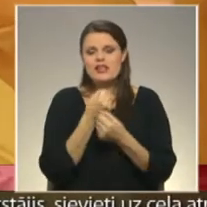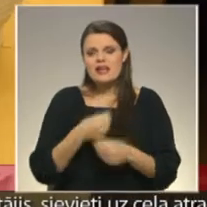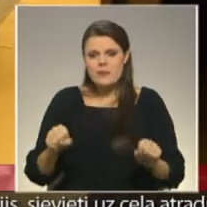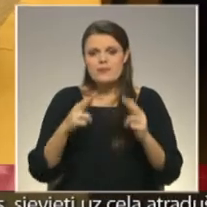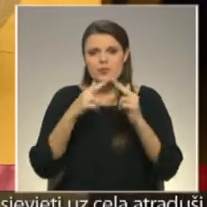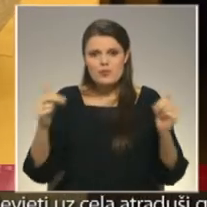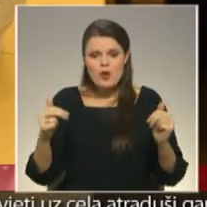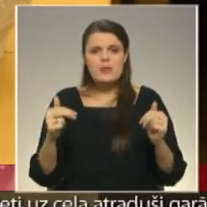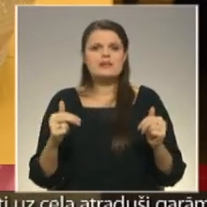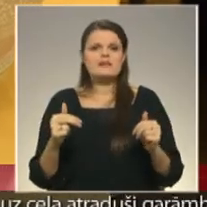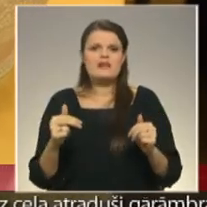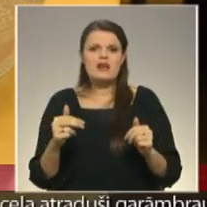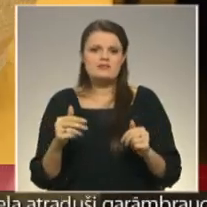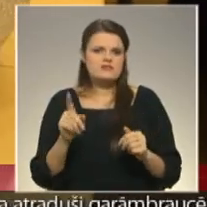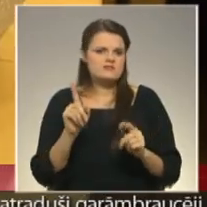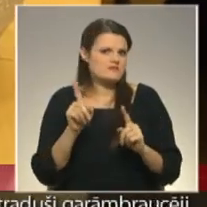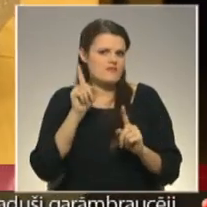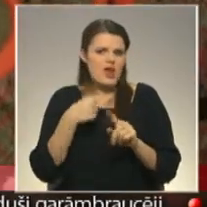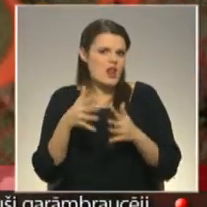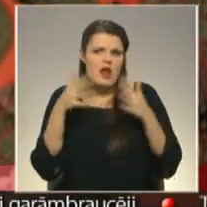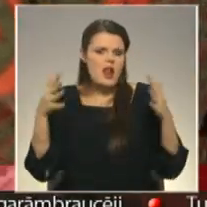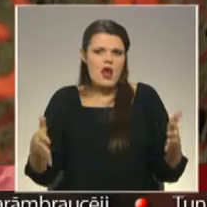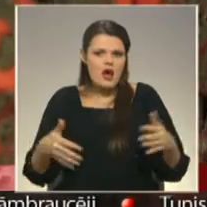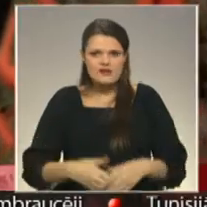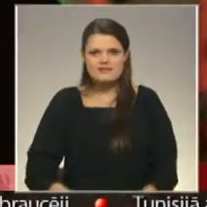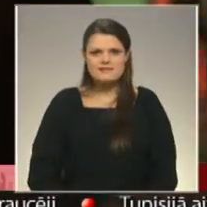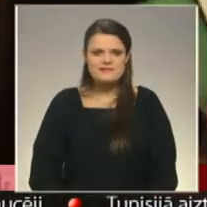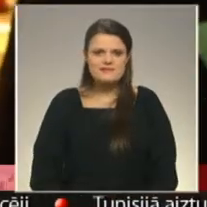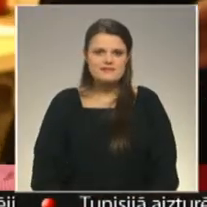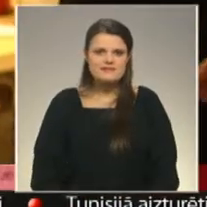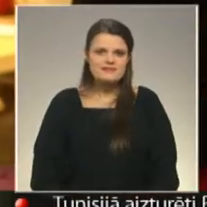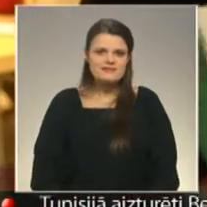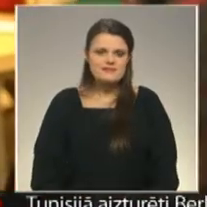rehabilitācijas nometnēs, nav pat apzināts. Aikīns Olafs Peršvits, Latvijas televīzija.